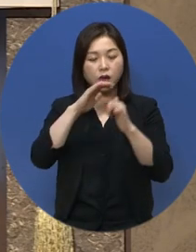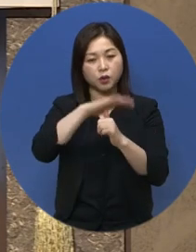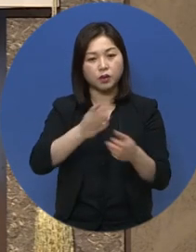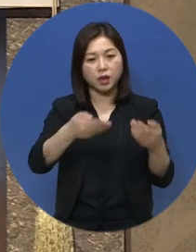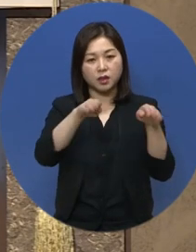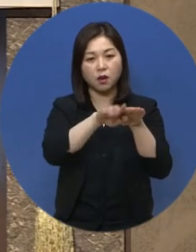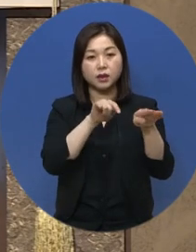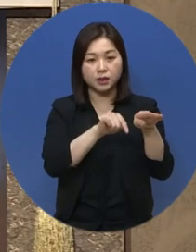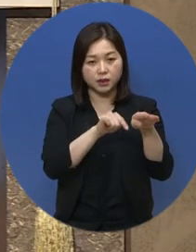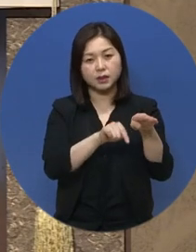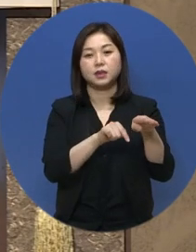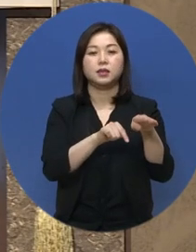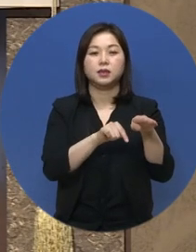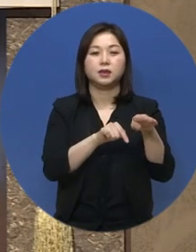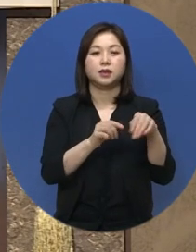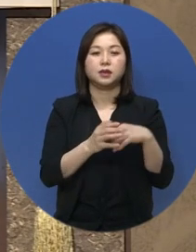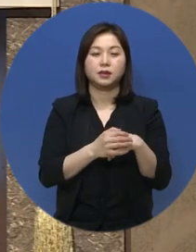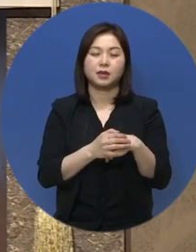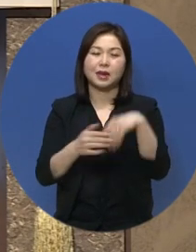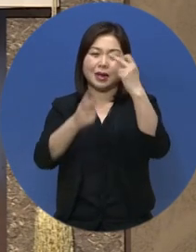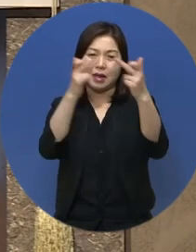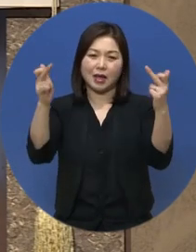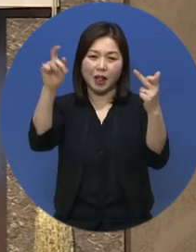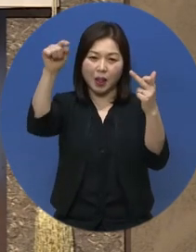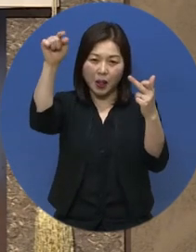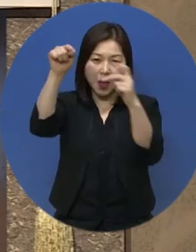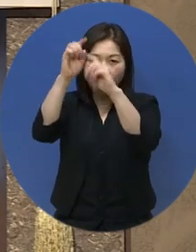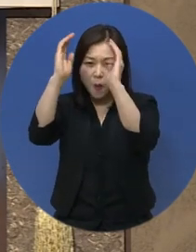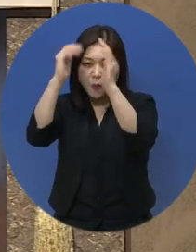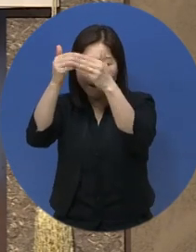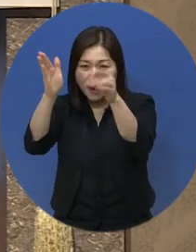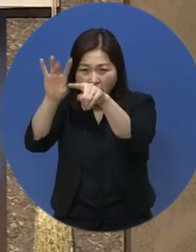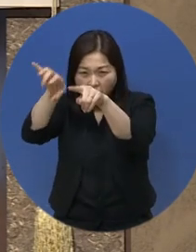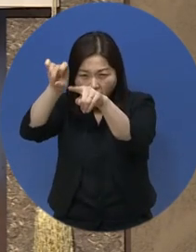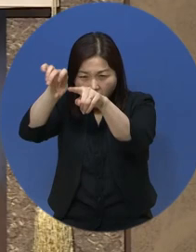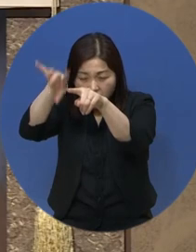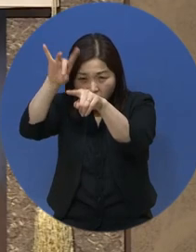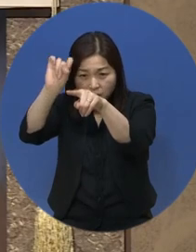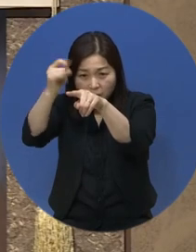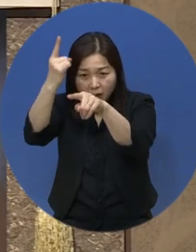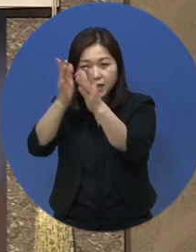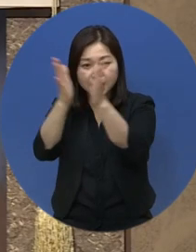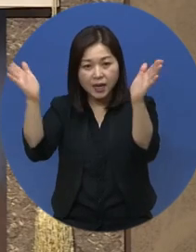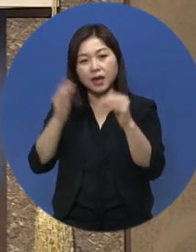지역아동센터는 이제 산동네 공부방에서 네. 시작했다고 봐요. 그래서